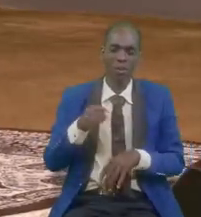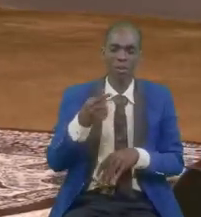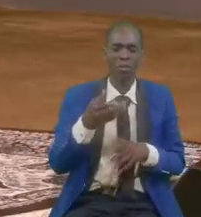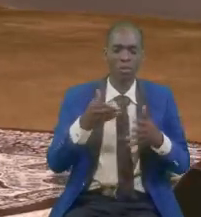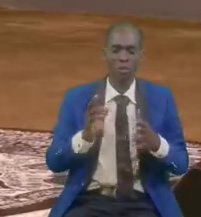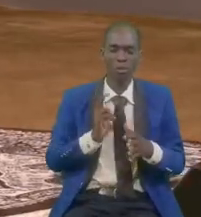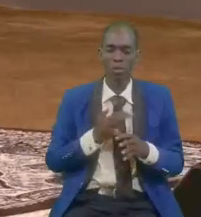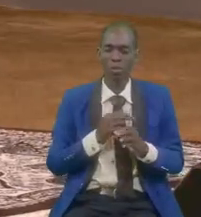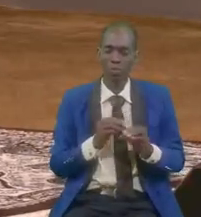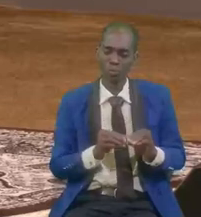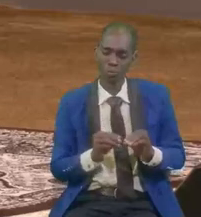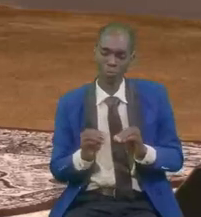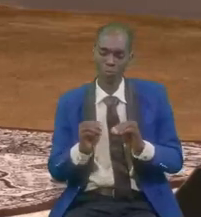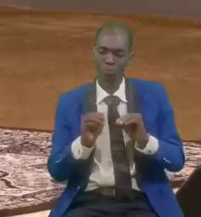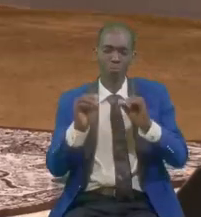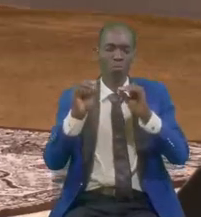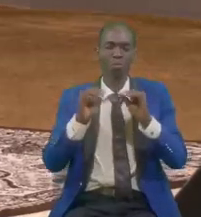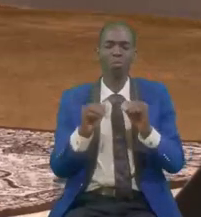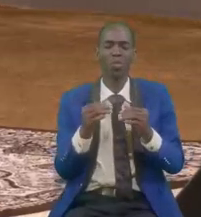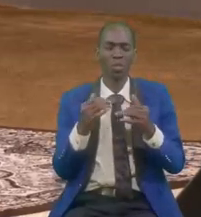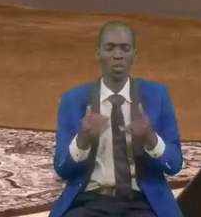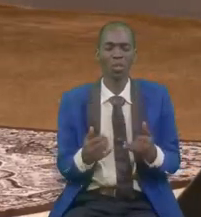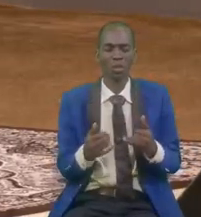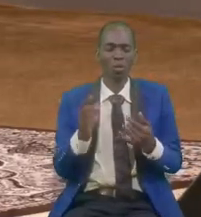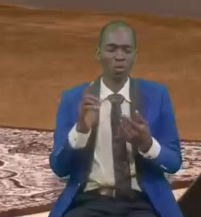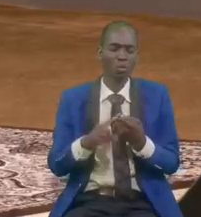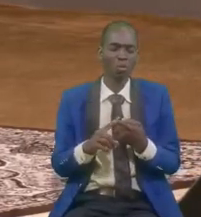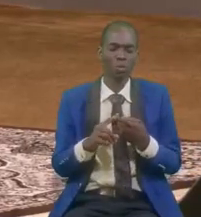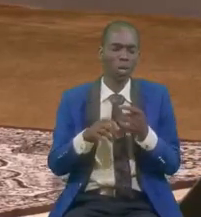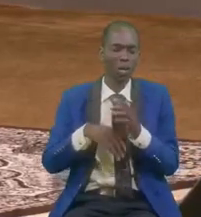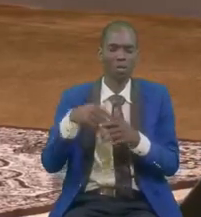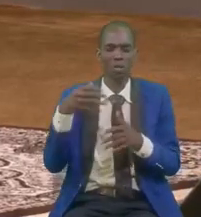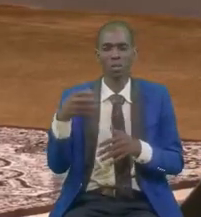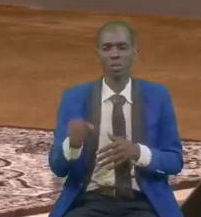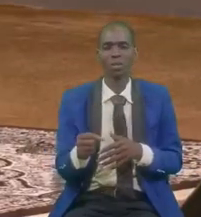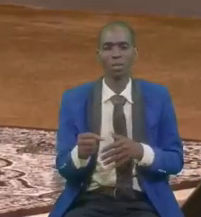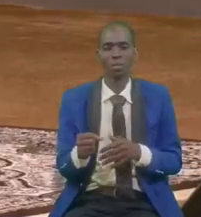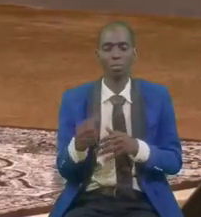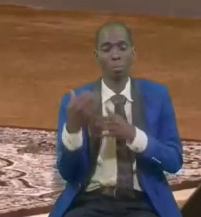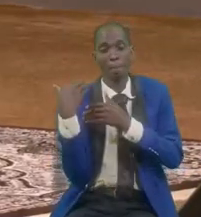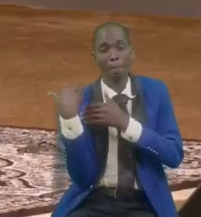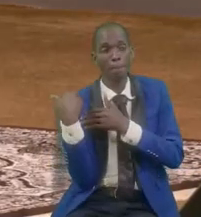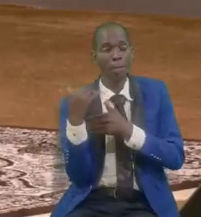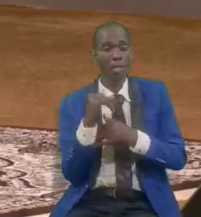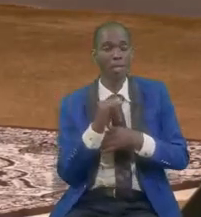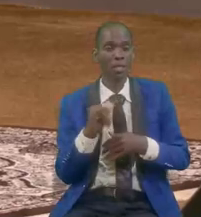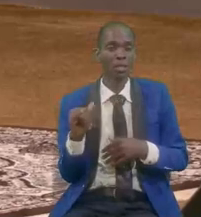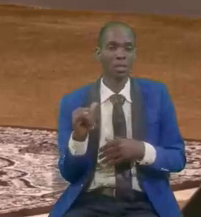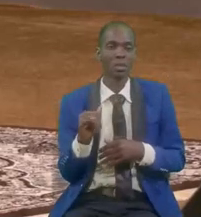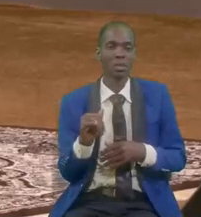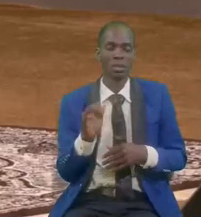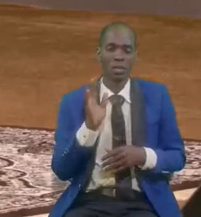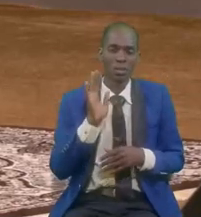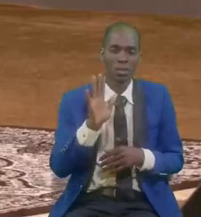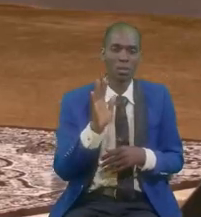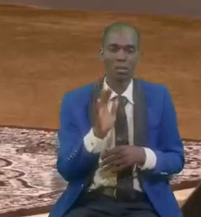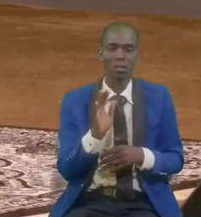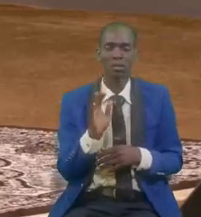C'est-à-dire que sortons donc pour aller à lui hors du camp en portant son